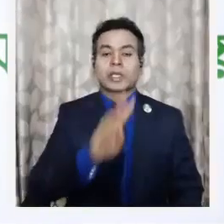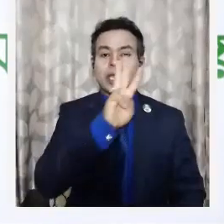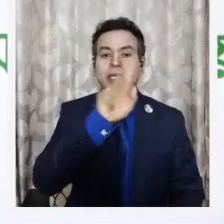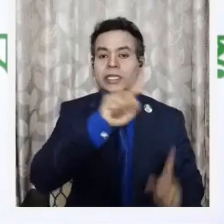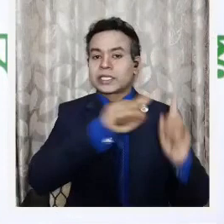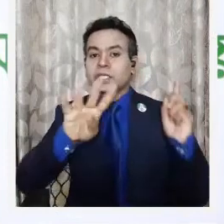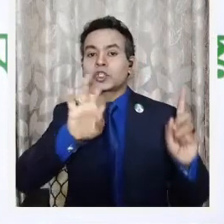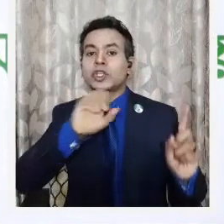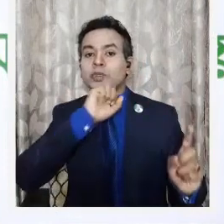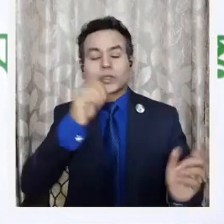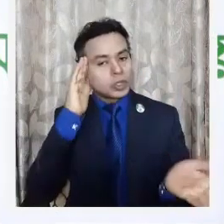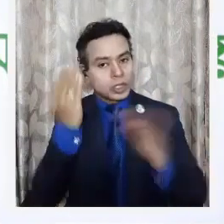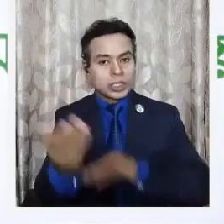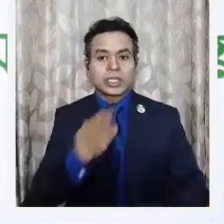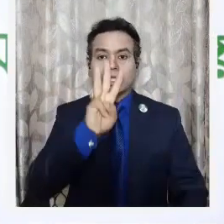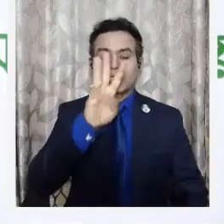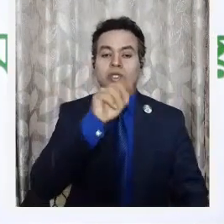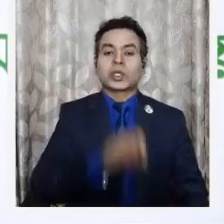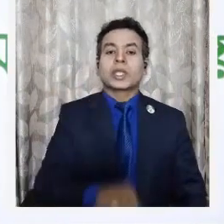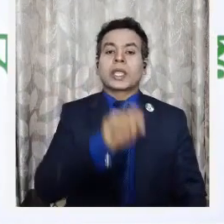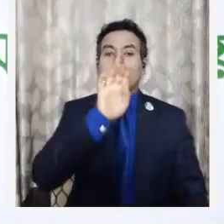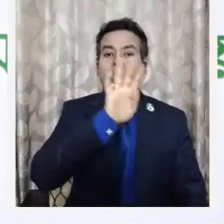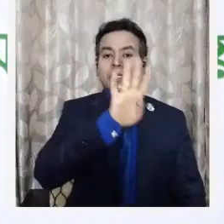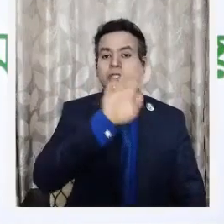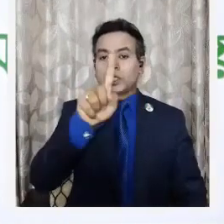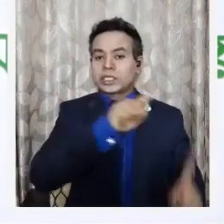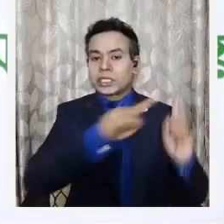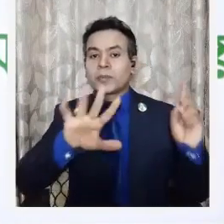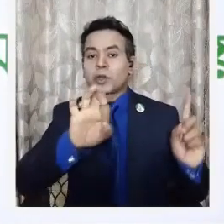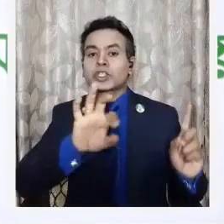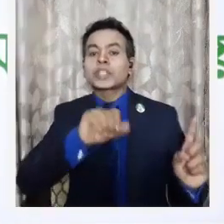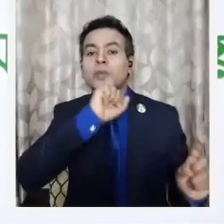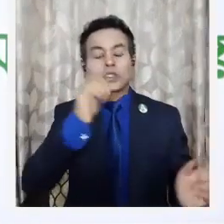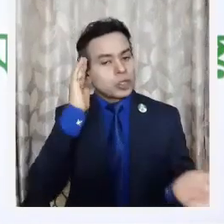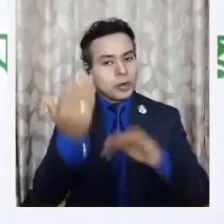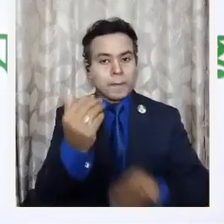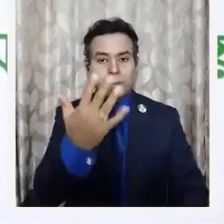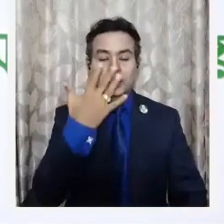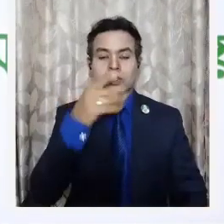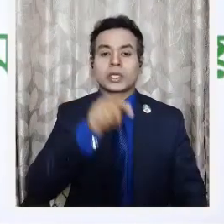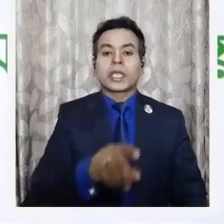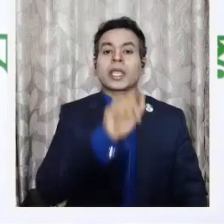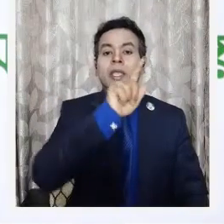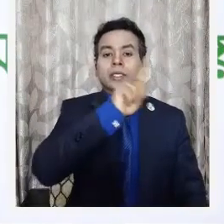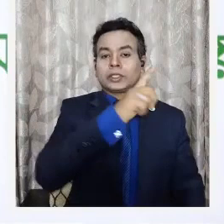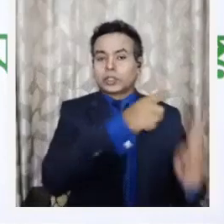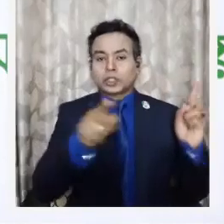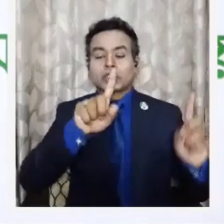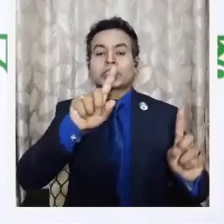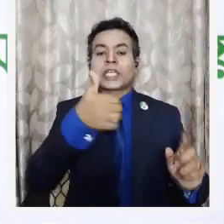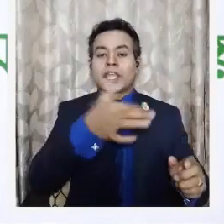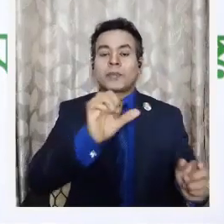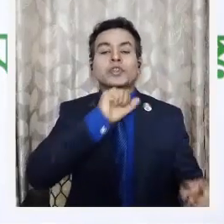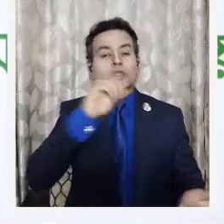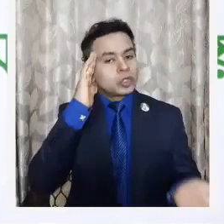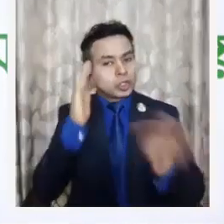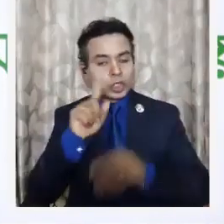বয়স বিশ্লেষণে 11 থেকে 20 বছর 1 জন, 31 থেকে 40 বছর 3 জন, 41 থেকে 50 বছর